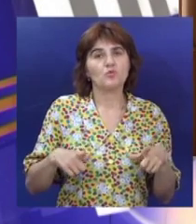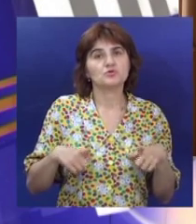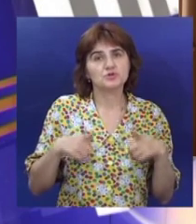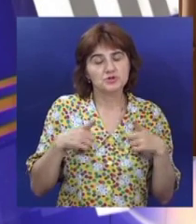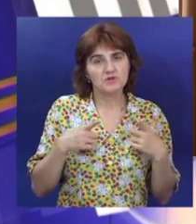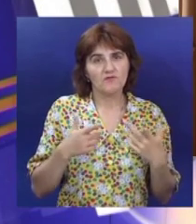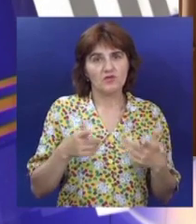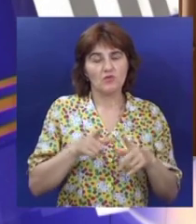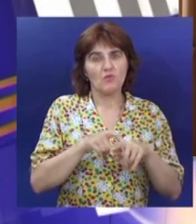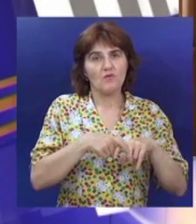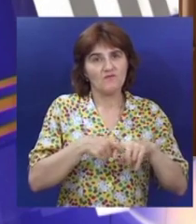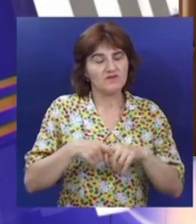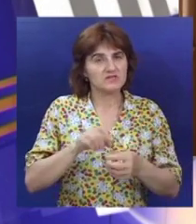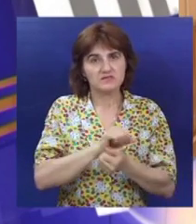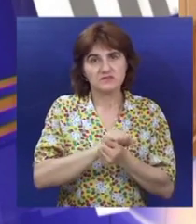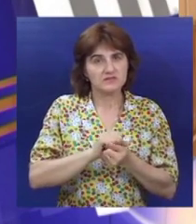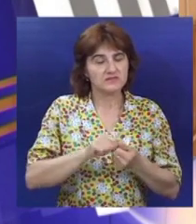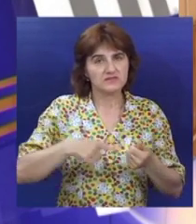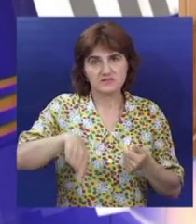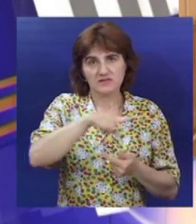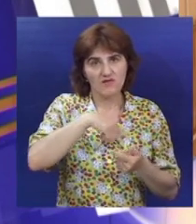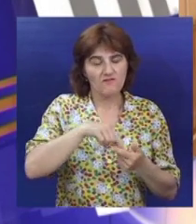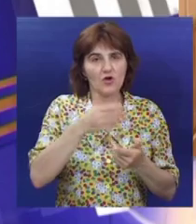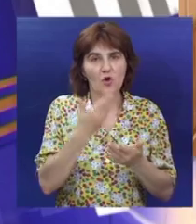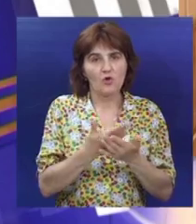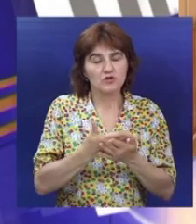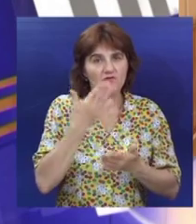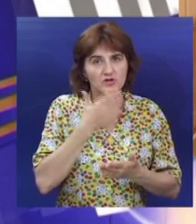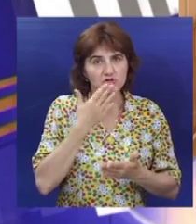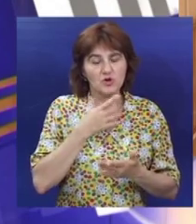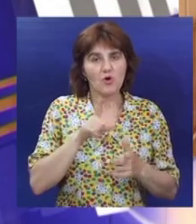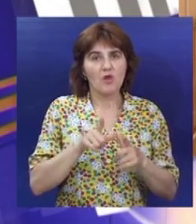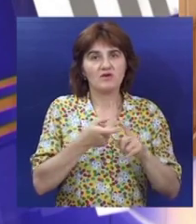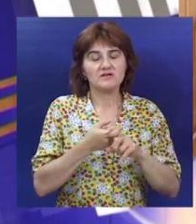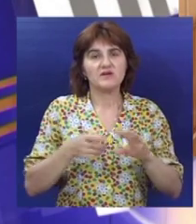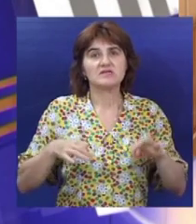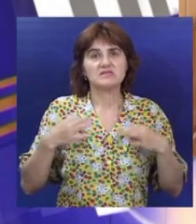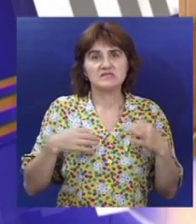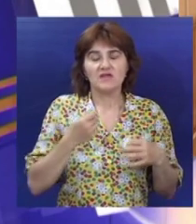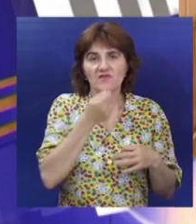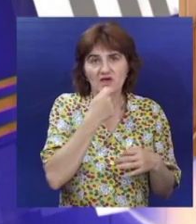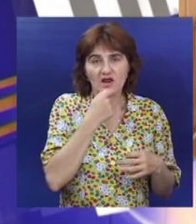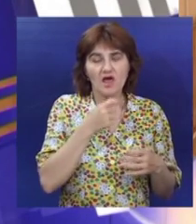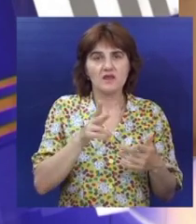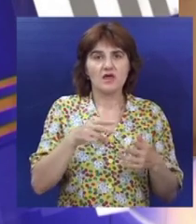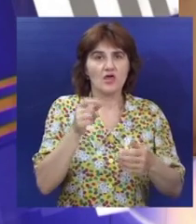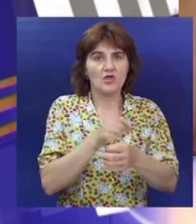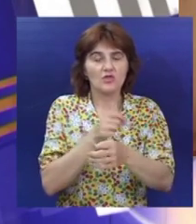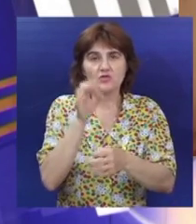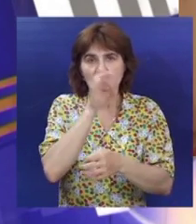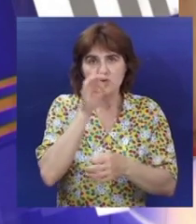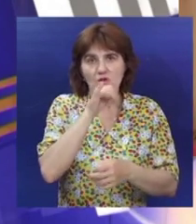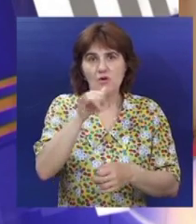godine seminare na temu reproduktivnog zdravlja sa srednjoškolcima, a sa učenicima osnovnih škola radi se na teme zdrave ishrane, uticaje